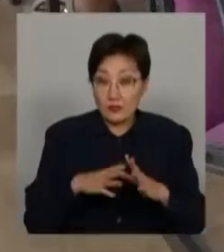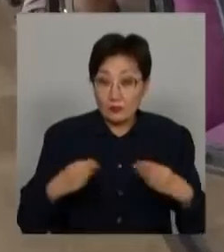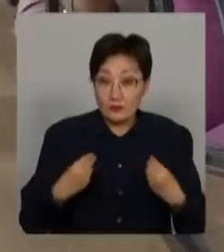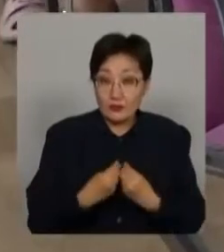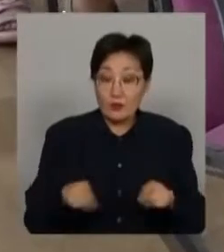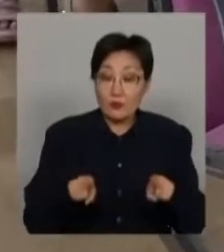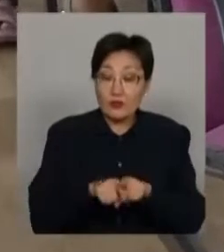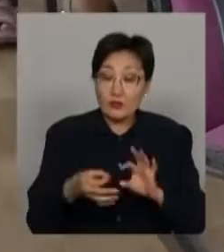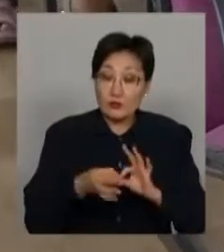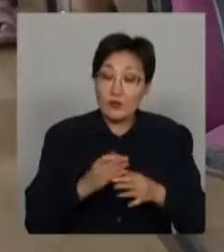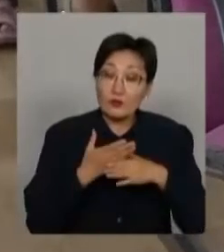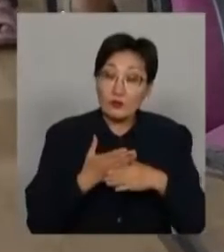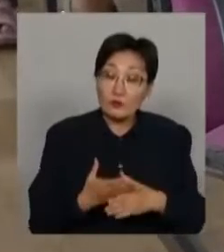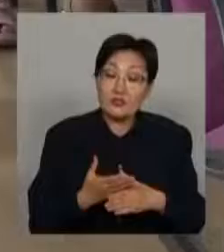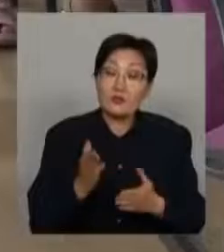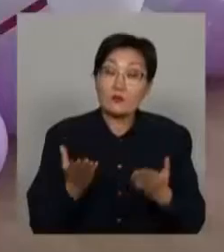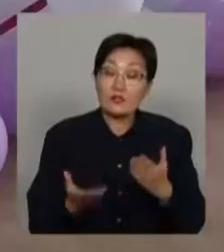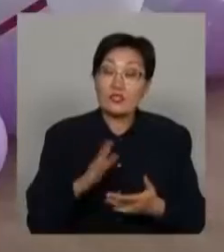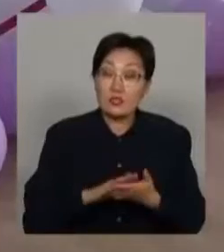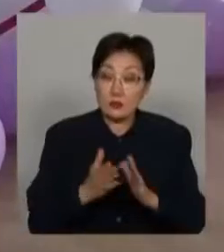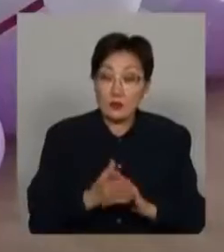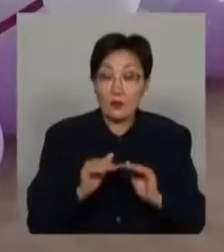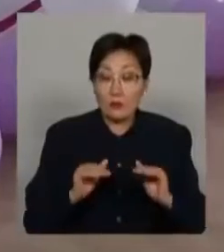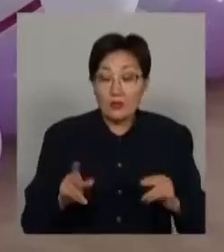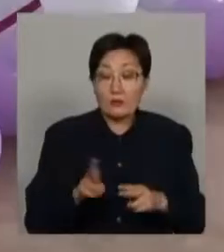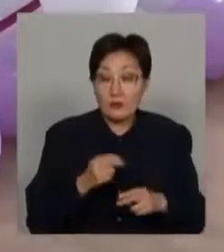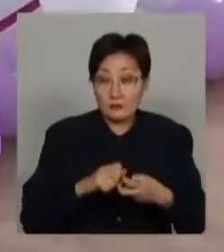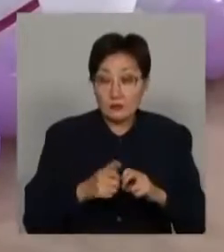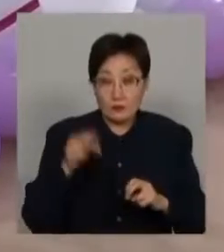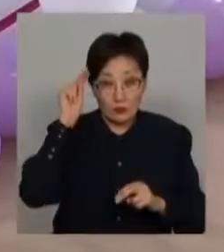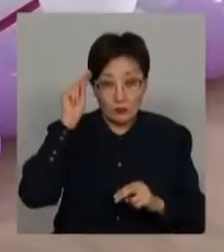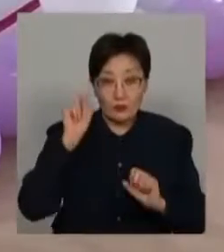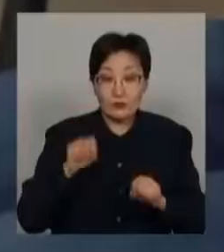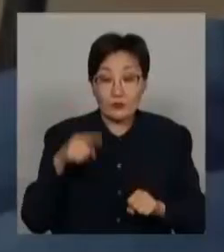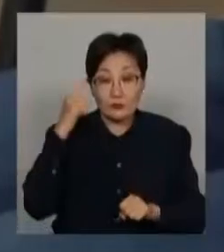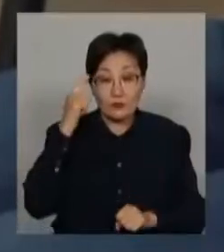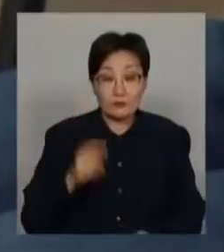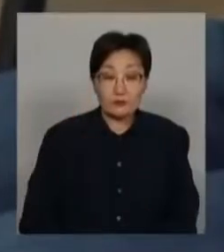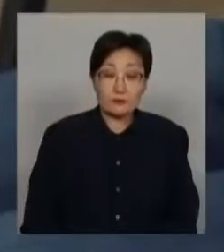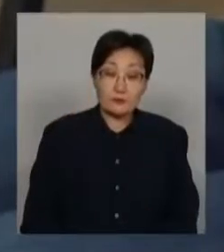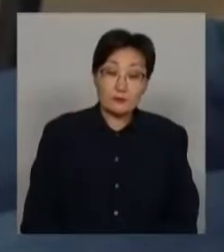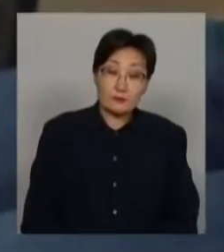осылай жан-жақты қолдау көрсетілер болса, балалар еш кедергісіз білім алады деп санайды.